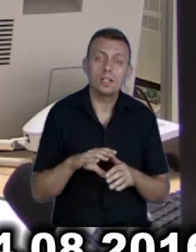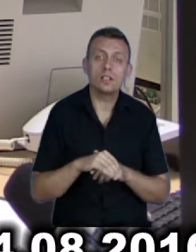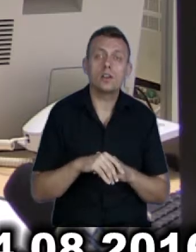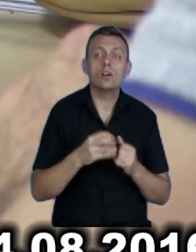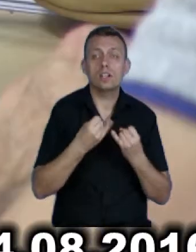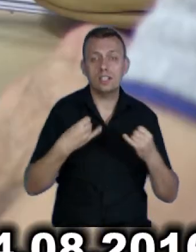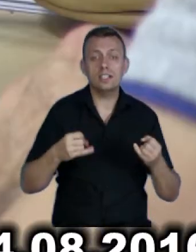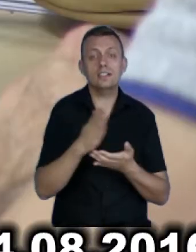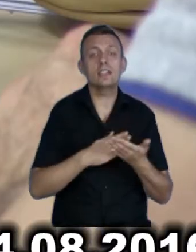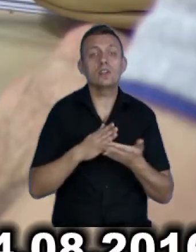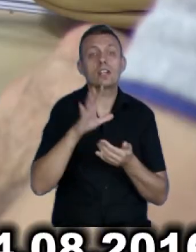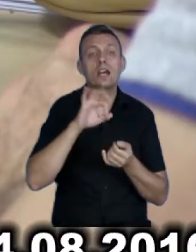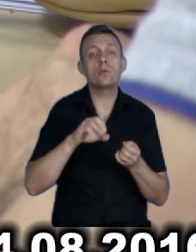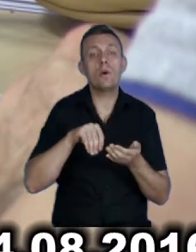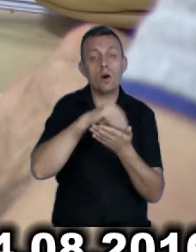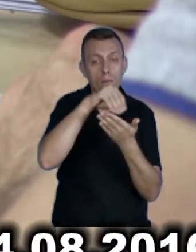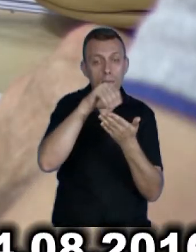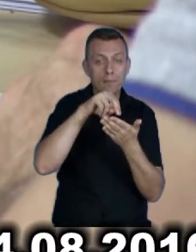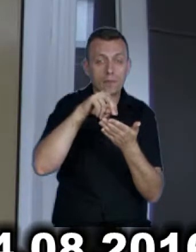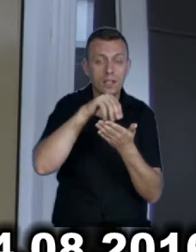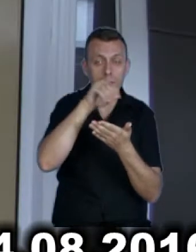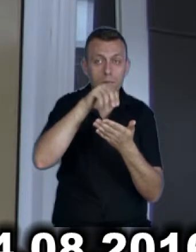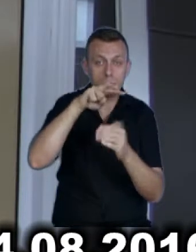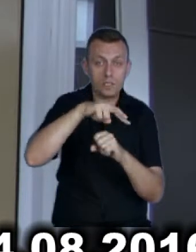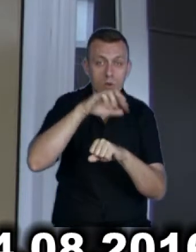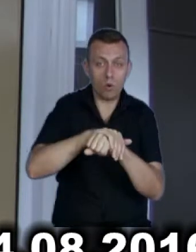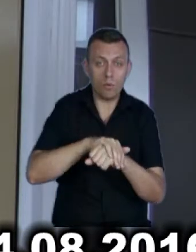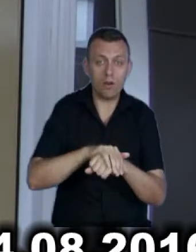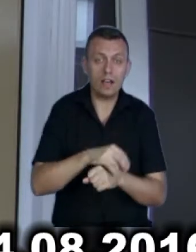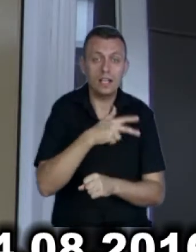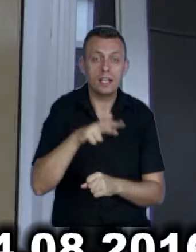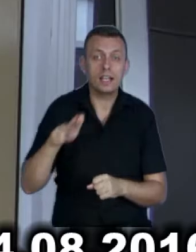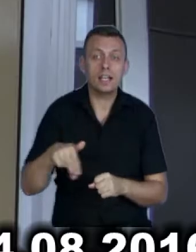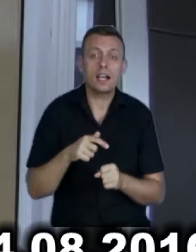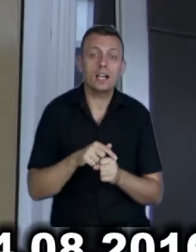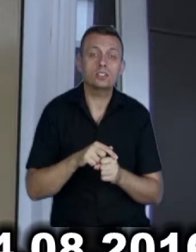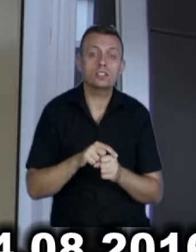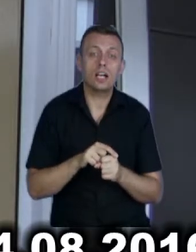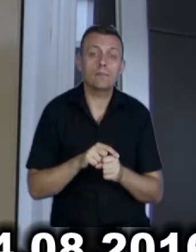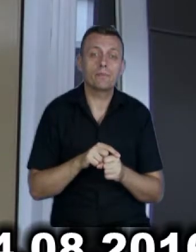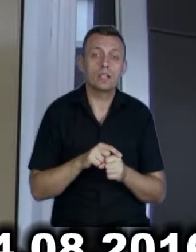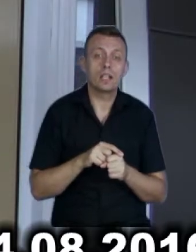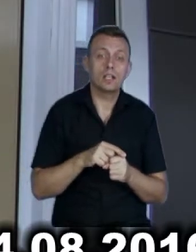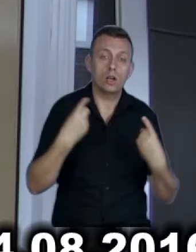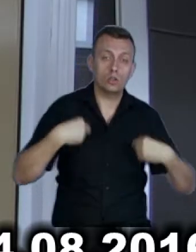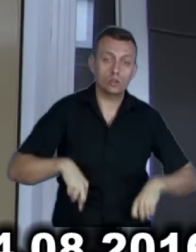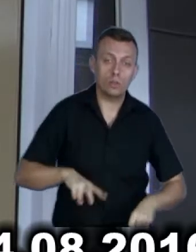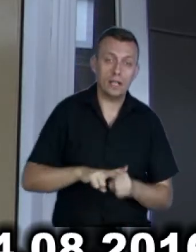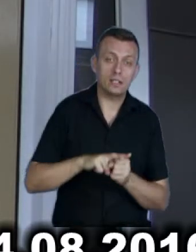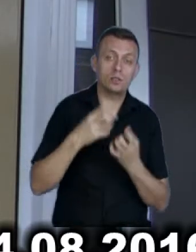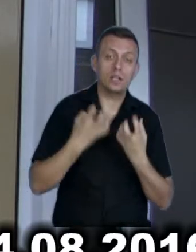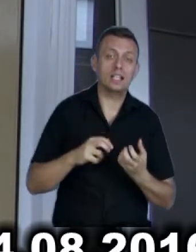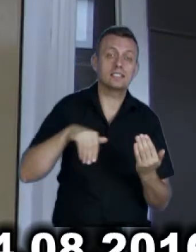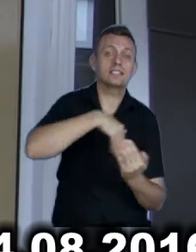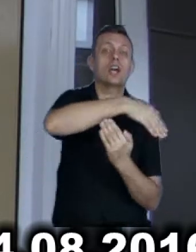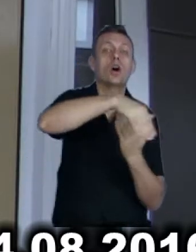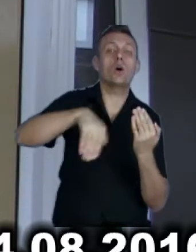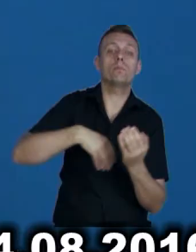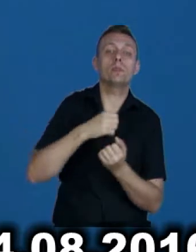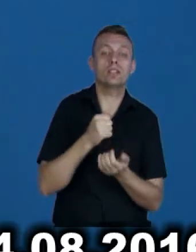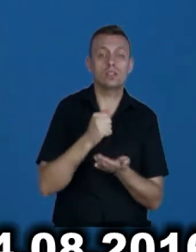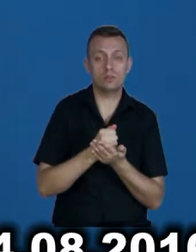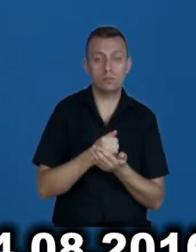Społecznych współpracuje z instytucjami ubezpieczeniowymi w krajach poza naszym krajem, w krajach Unii Europejskiej i